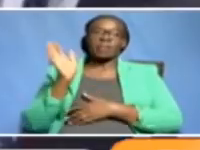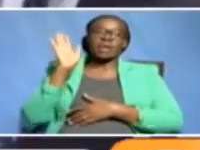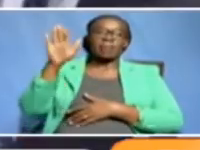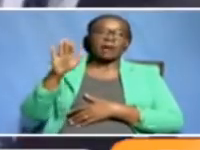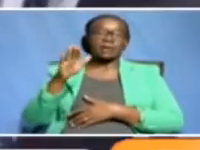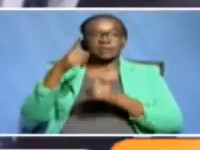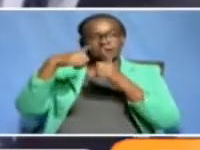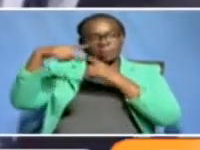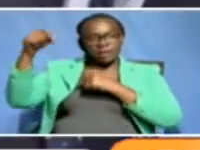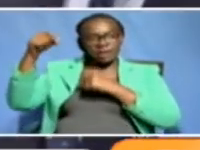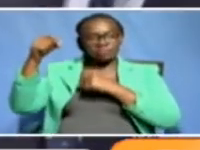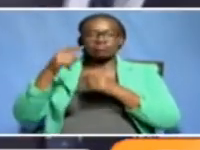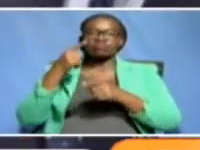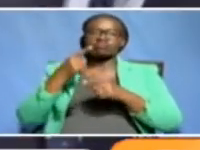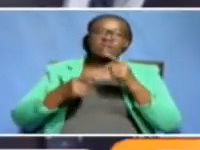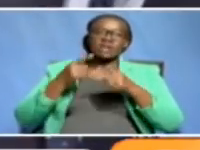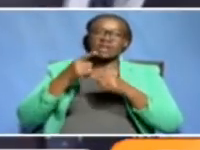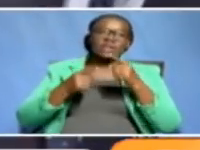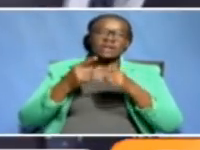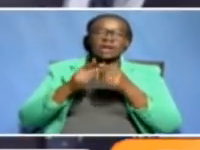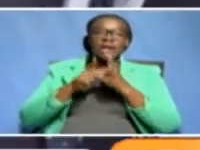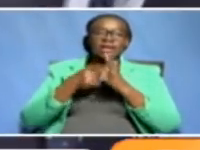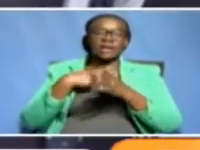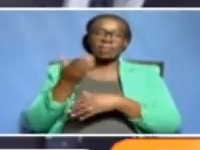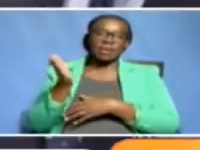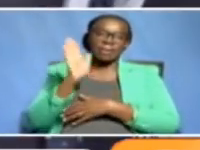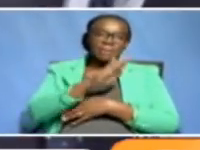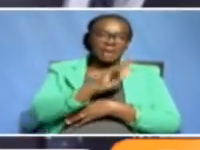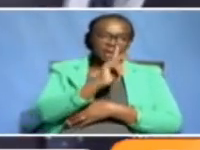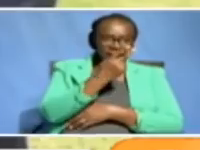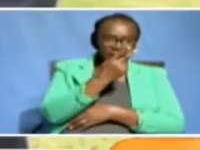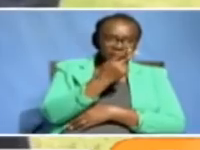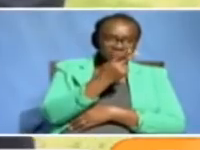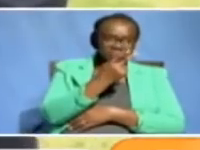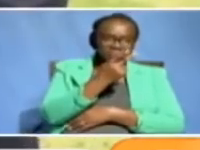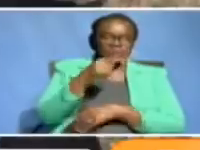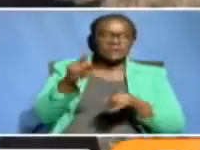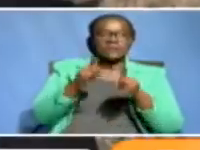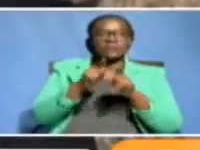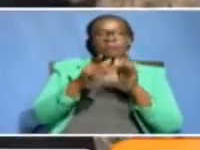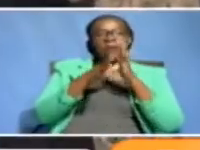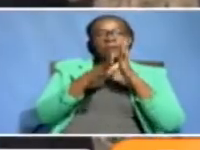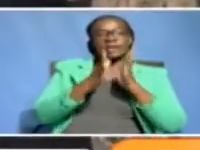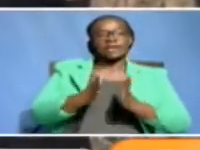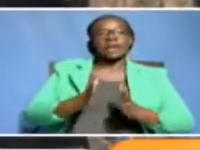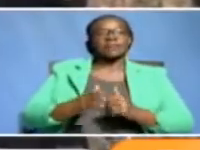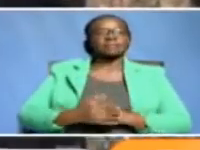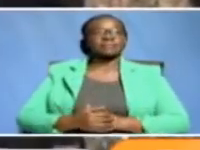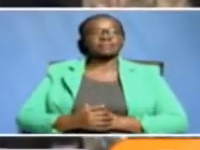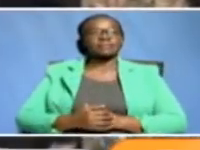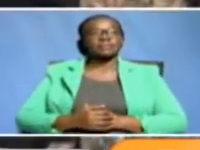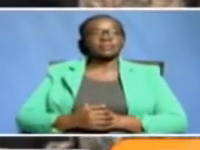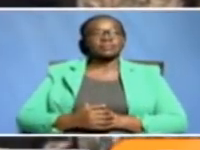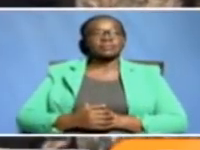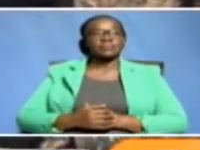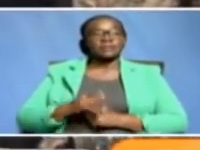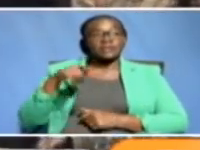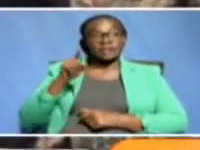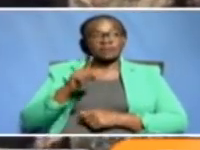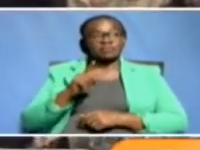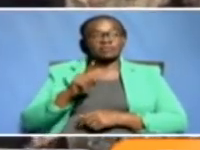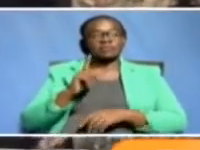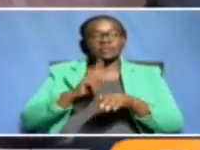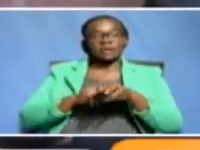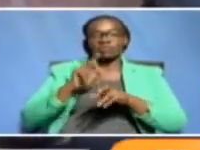mingi iliyopita, nirudi tena hapa. Naam. Kama balozi. And one of his feats was climbing Kenya's